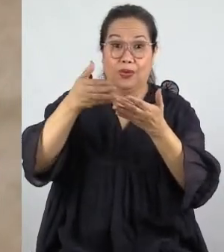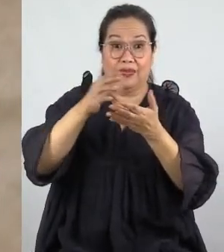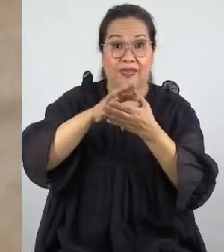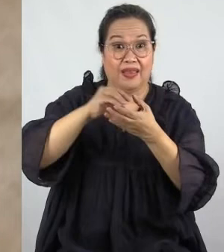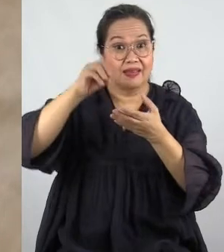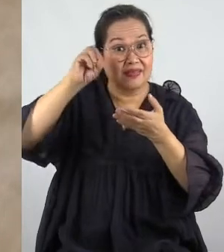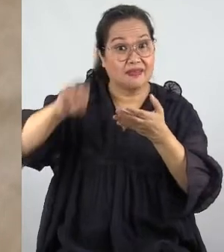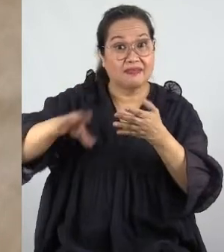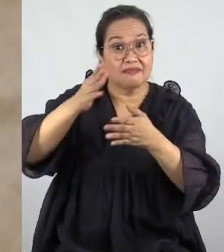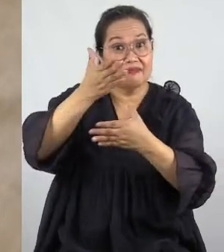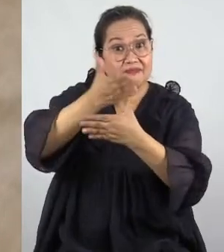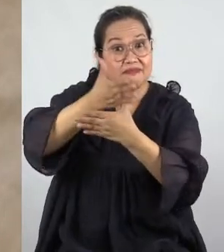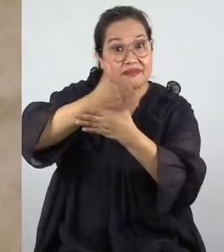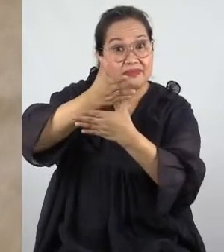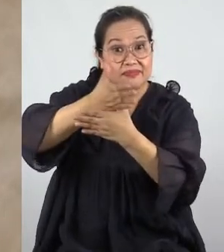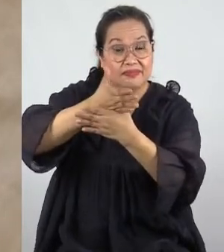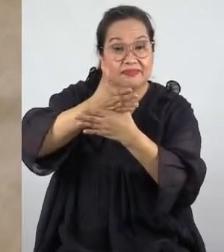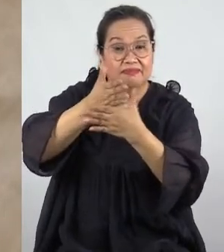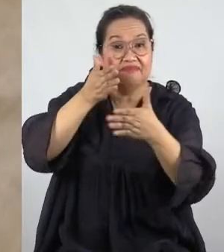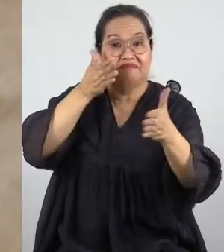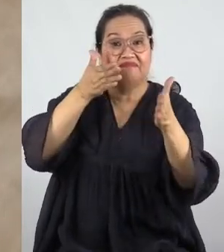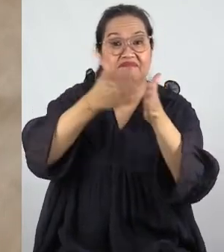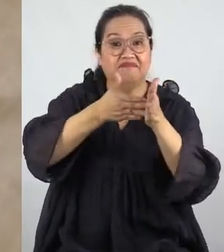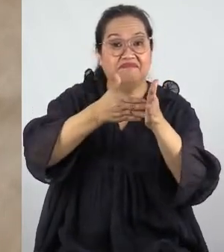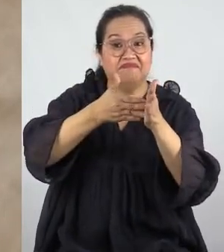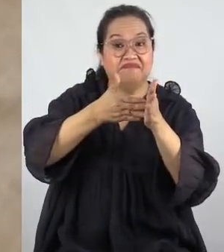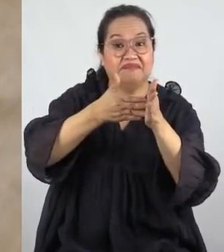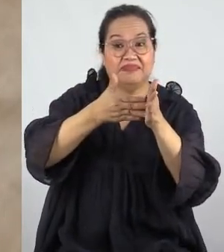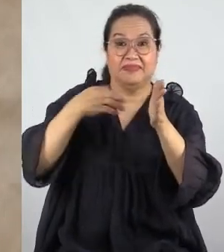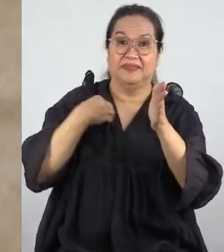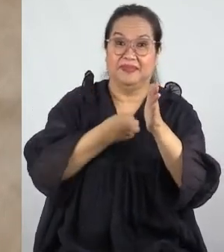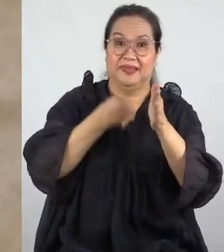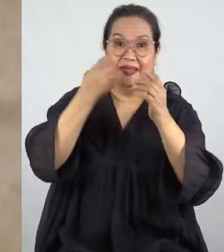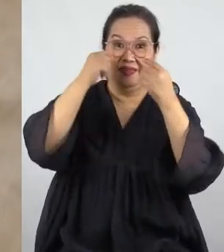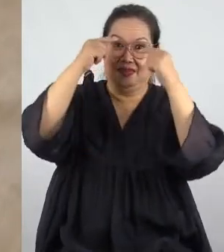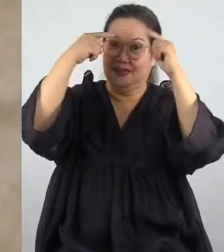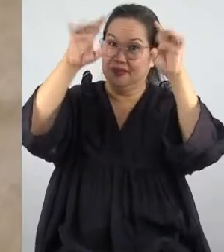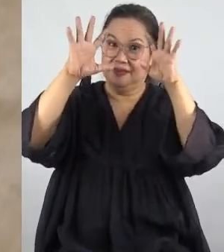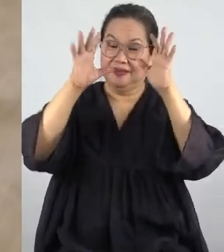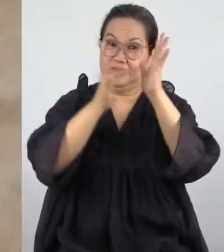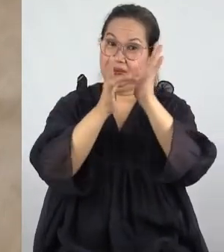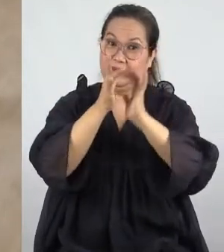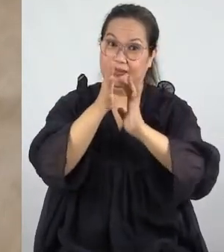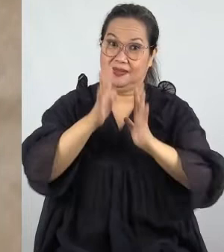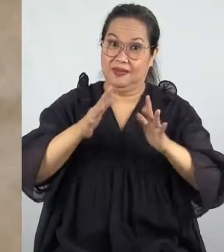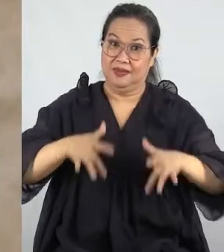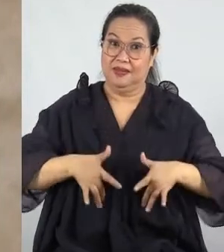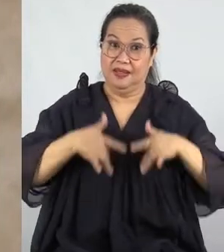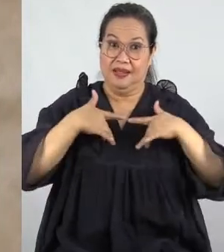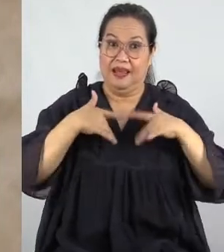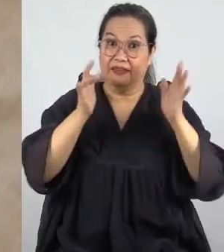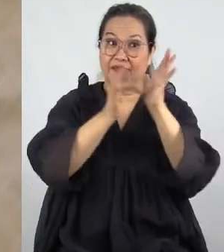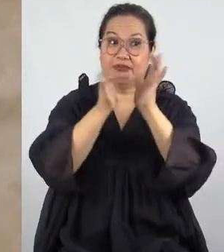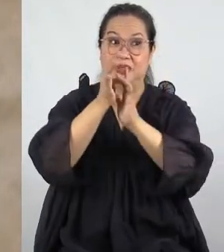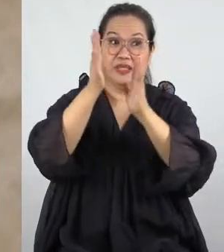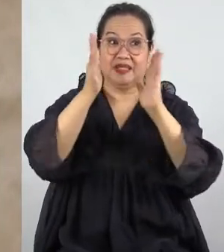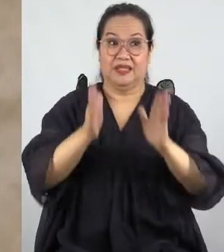hadlang at balakid sa ating paglago sa ating buhay Kristiyano.